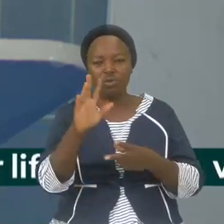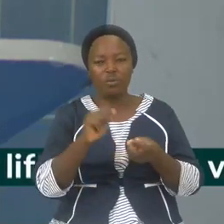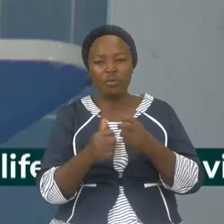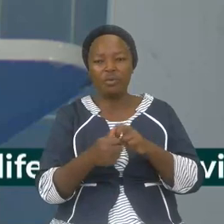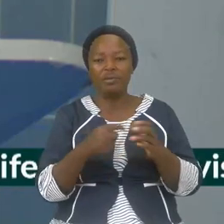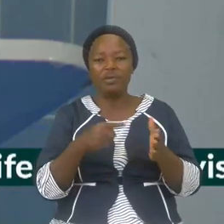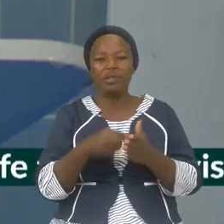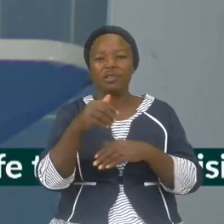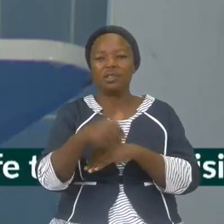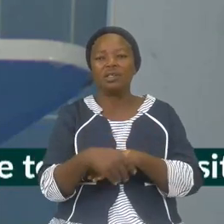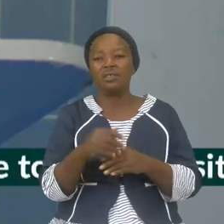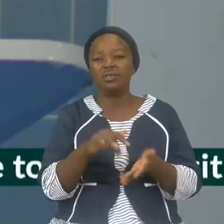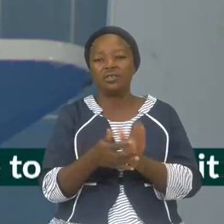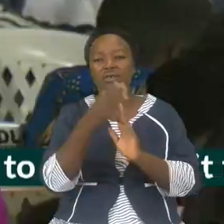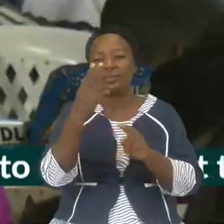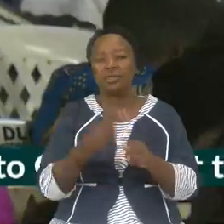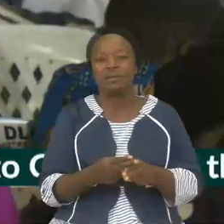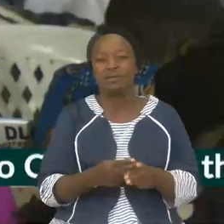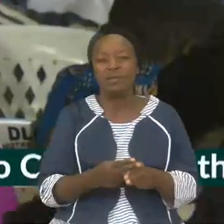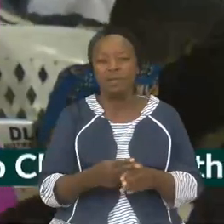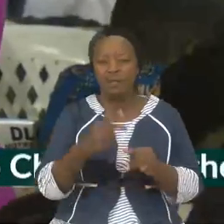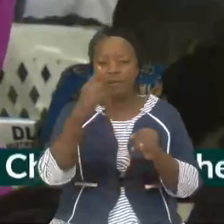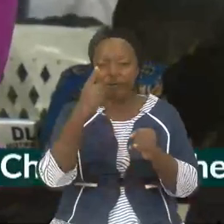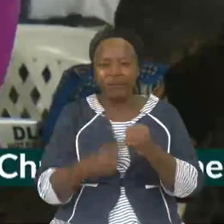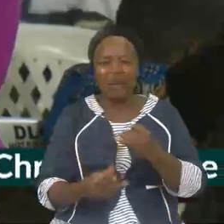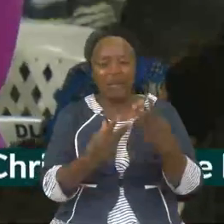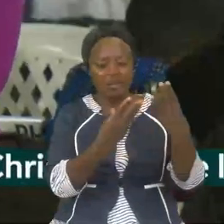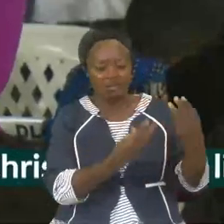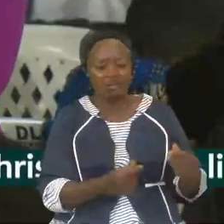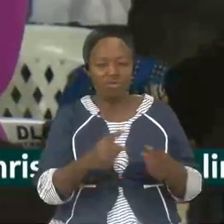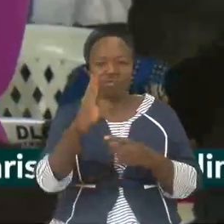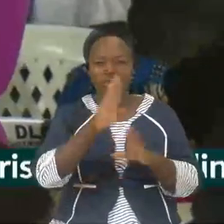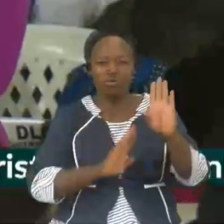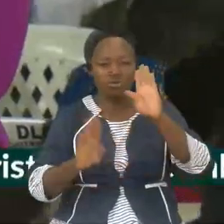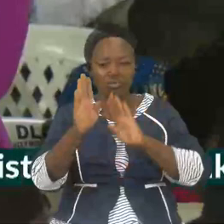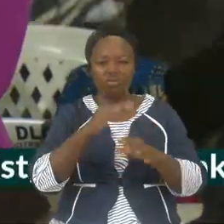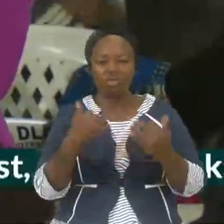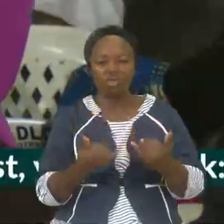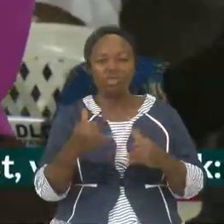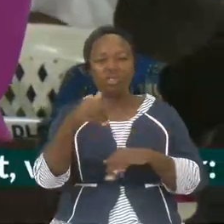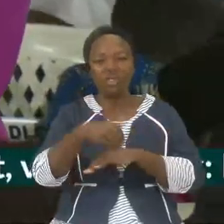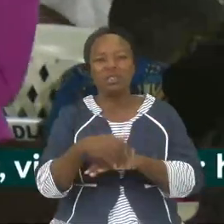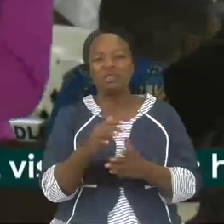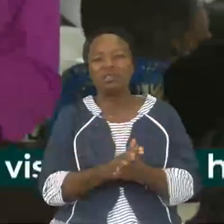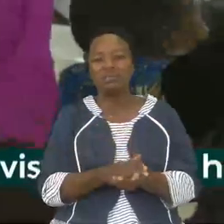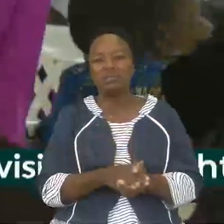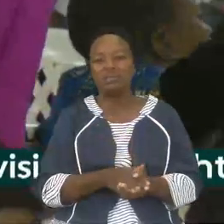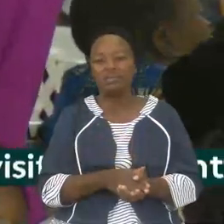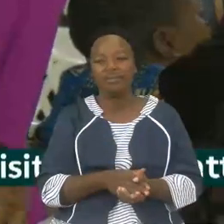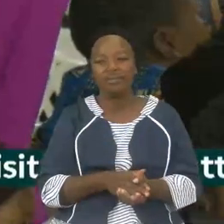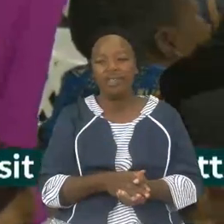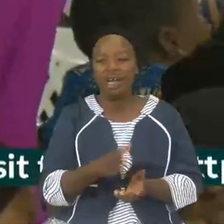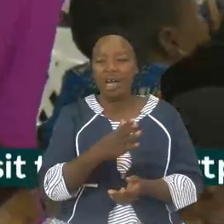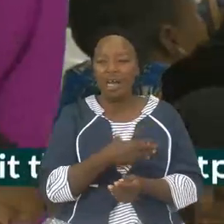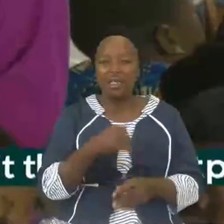Dernier amen, la dernière solution à vos problèmes, la dernière solution à votre détresse